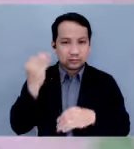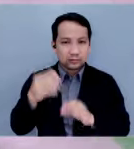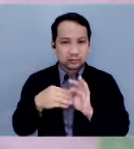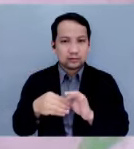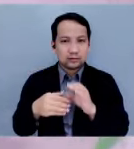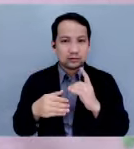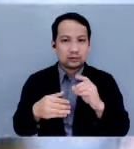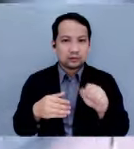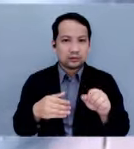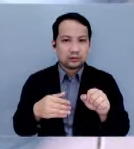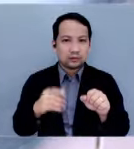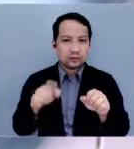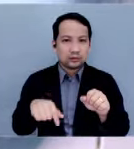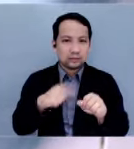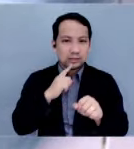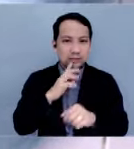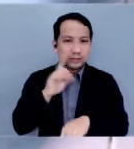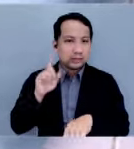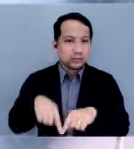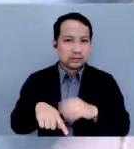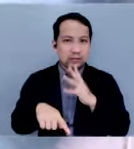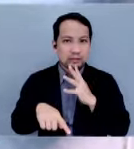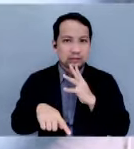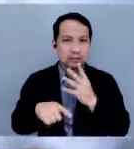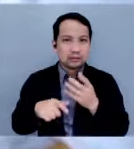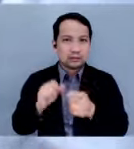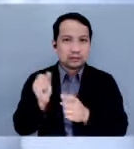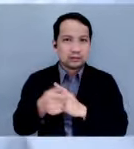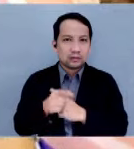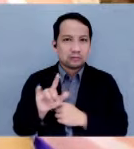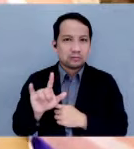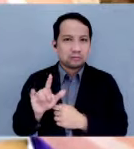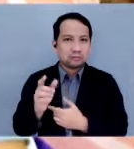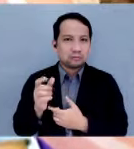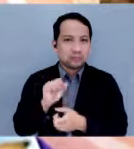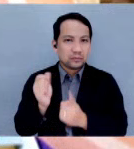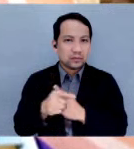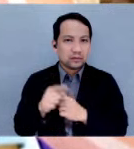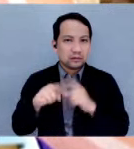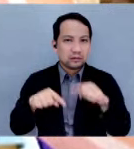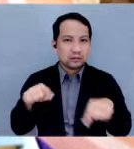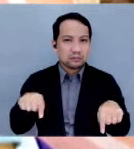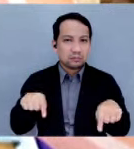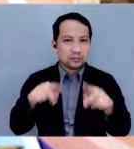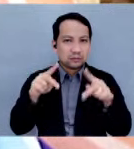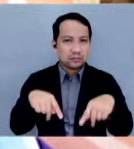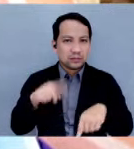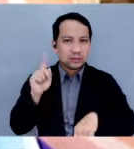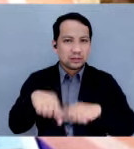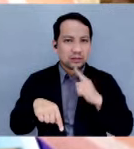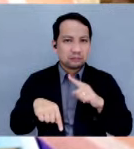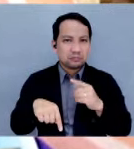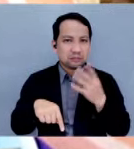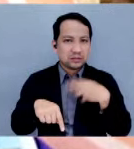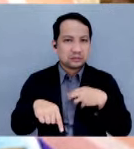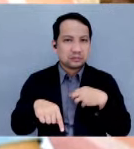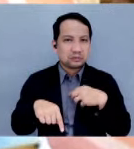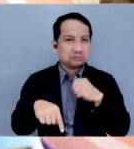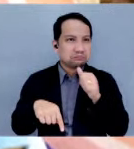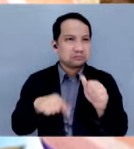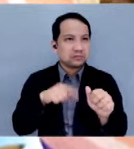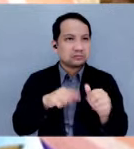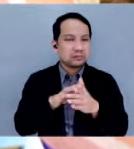masyado nakakapagsalita. Yun po yung social ano niya po sa ibang tao, hindi pa rin po siya ganun kaano, kagaya po ng